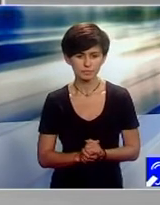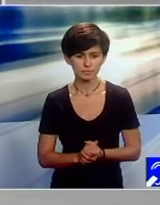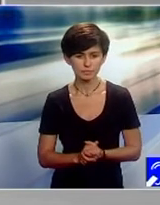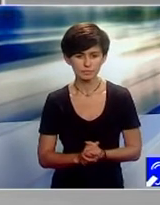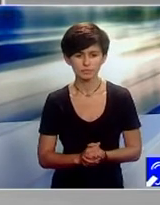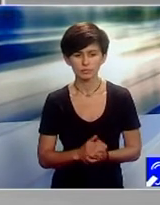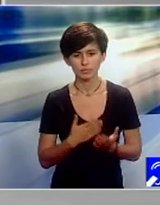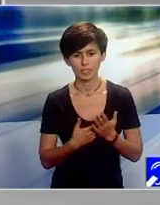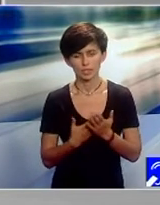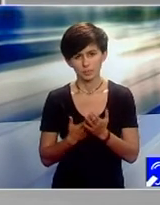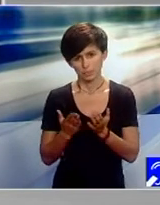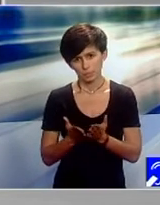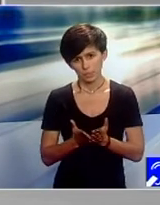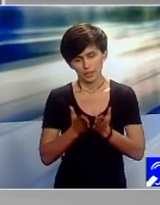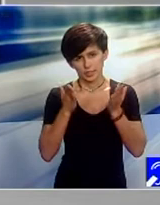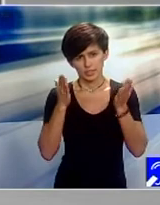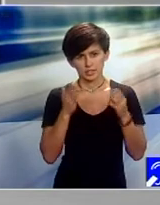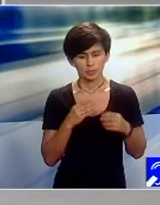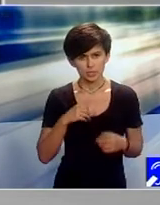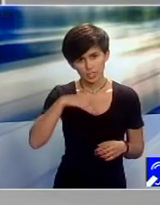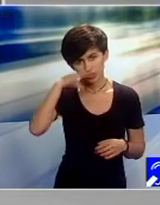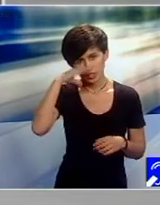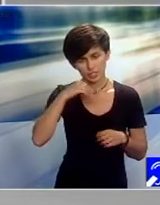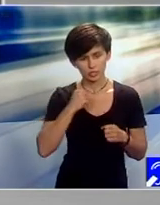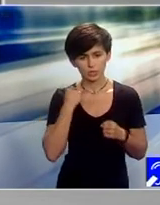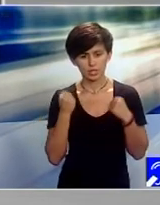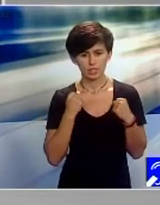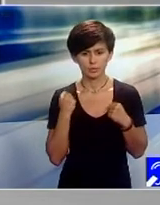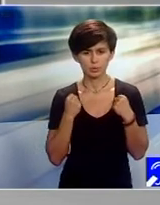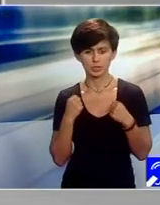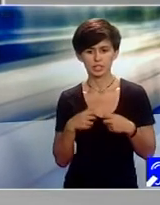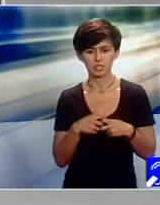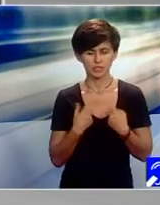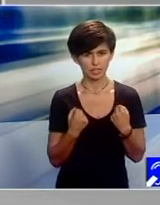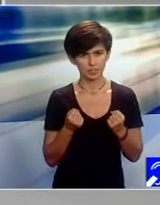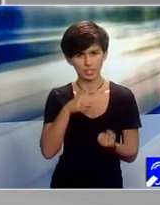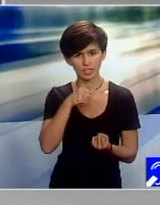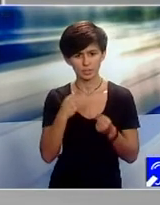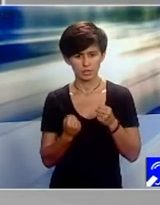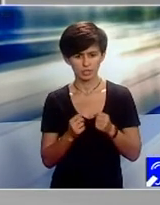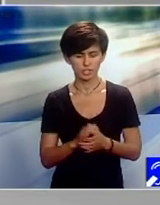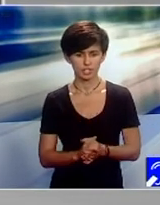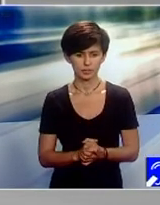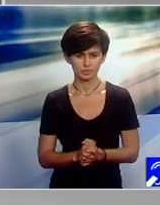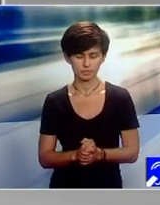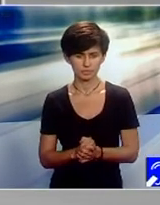marchează tocmai ziua mobilității, ziua fără mașini, ziua internațională fără mașini.